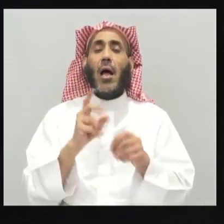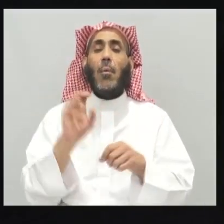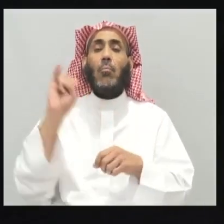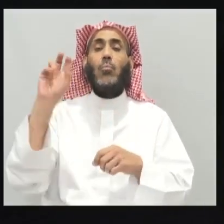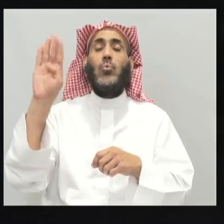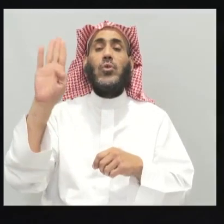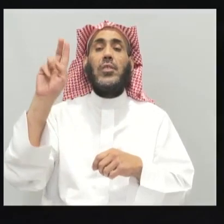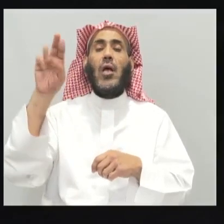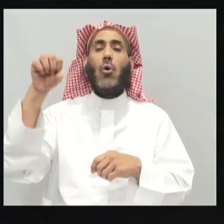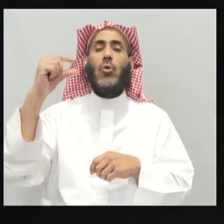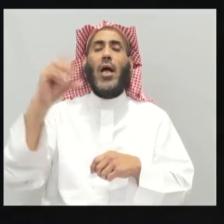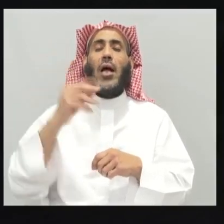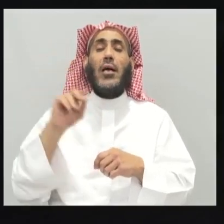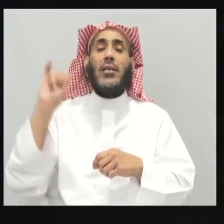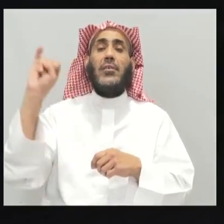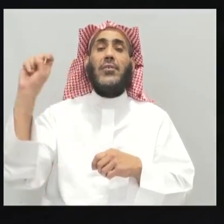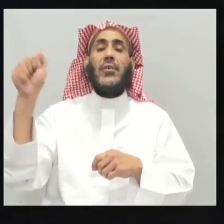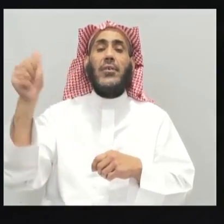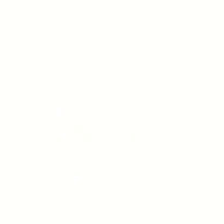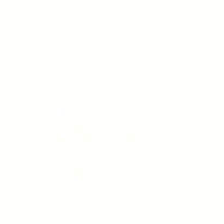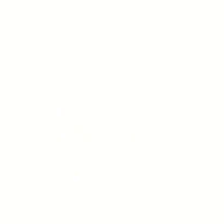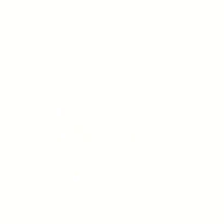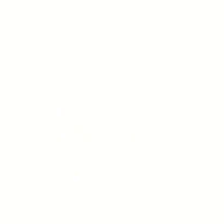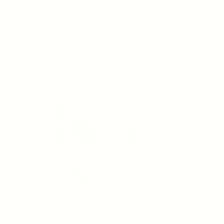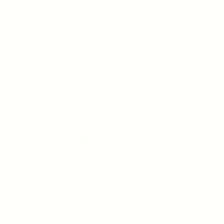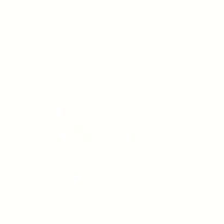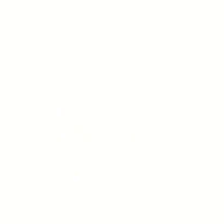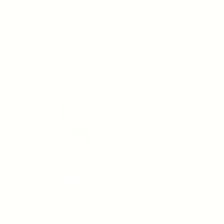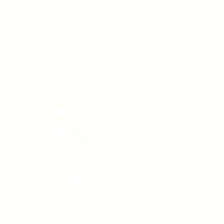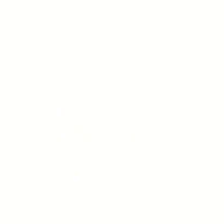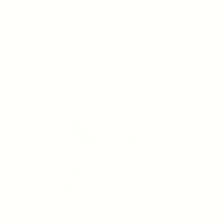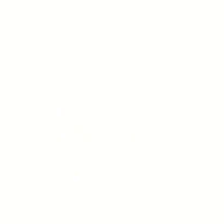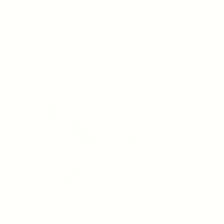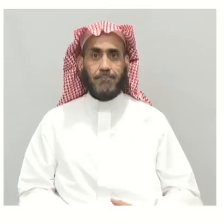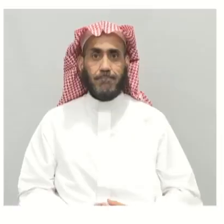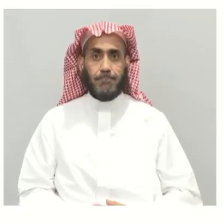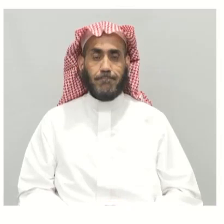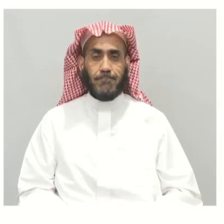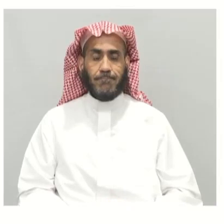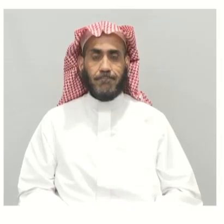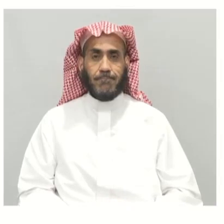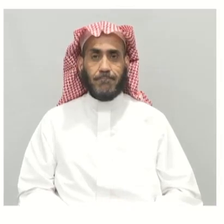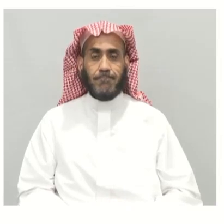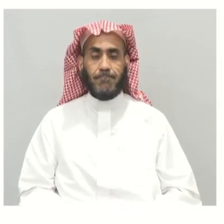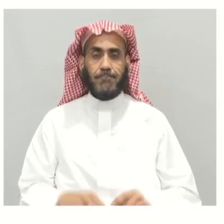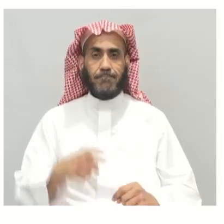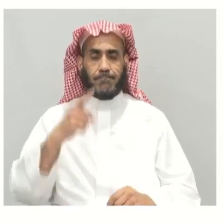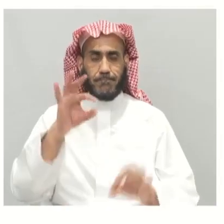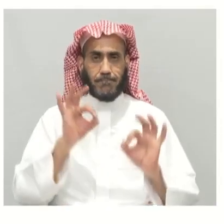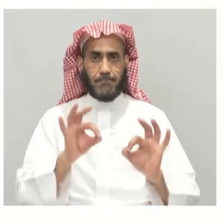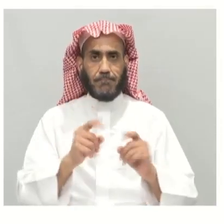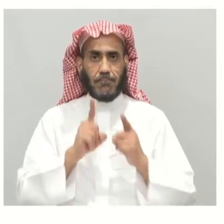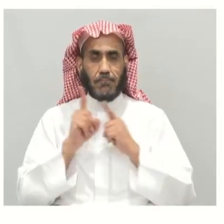مستودع، افتتح، مفتتح، كيف يصاغ؟ إذن